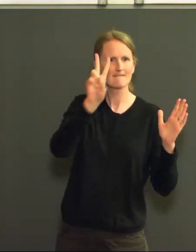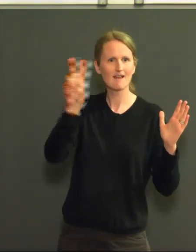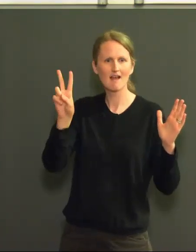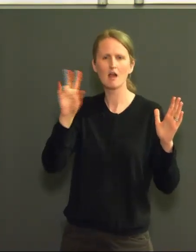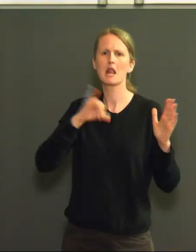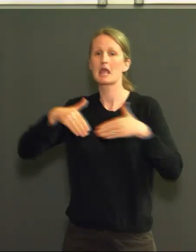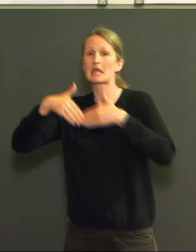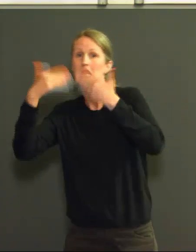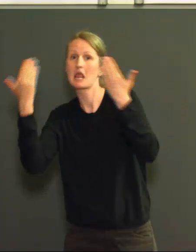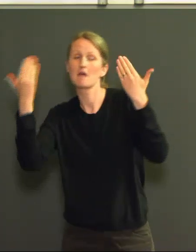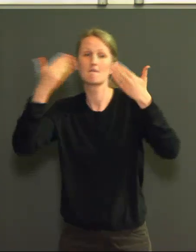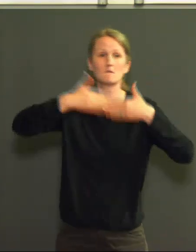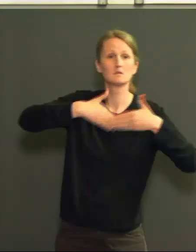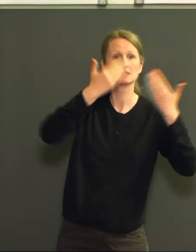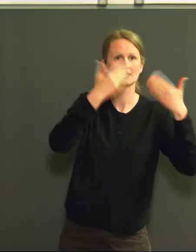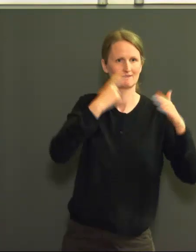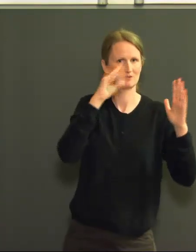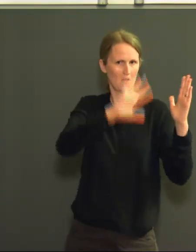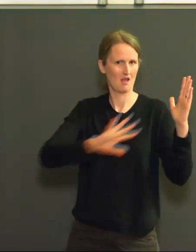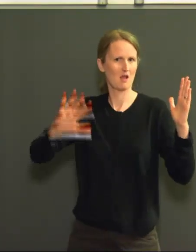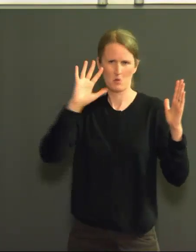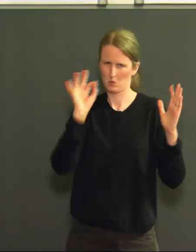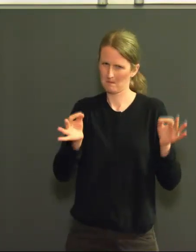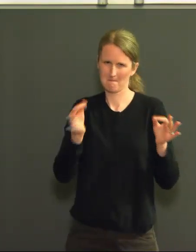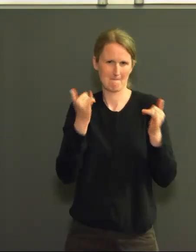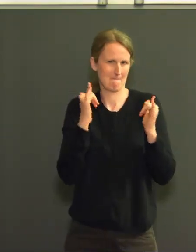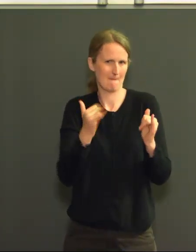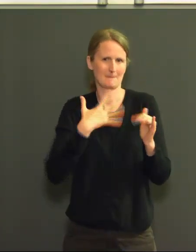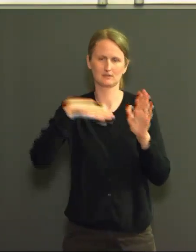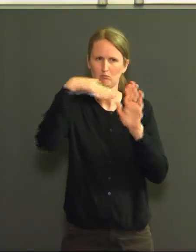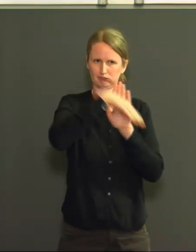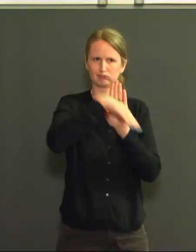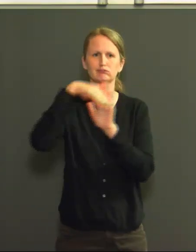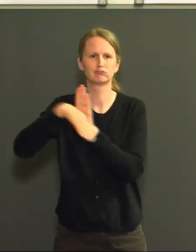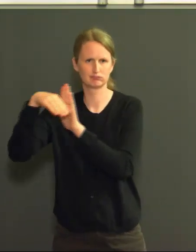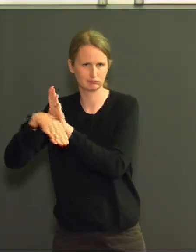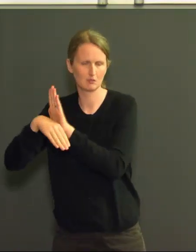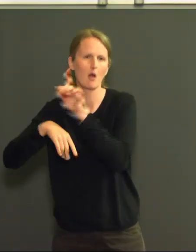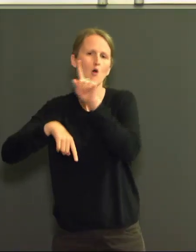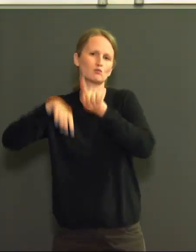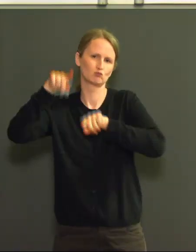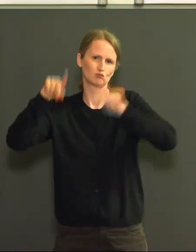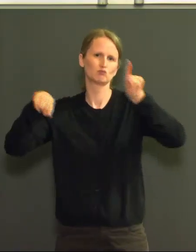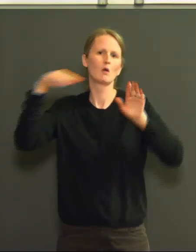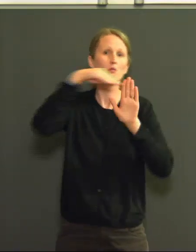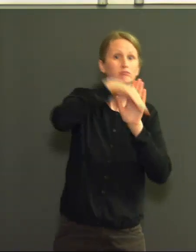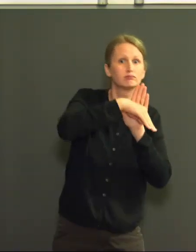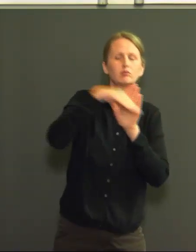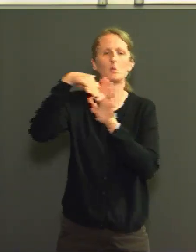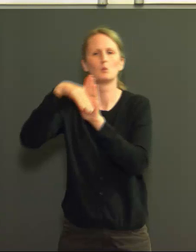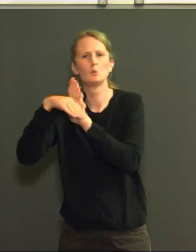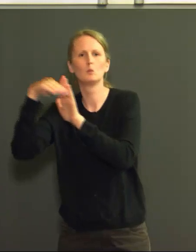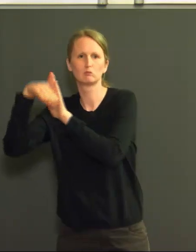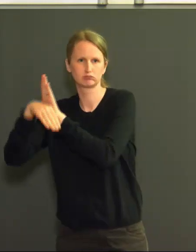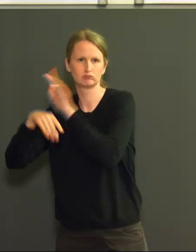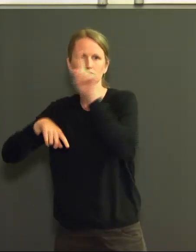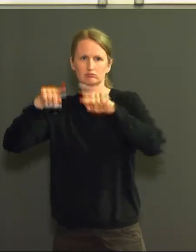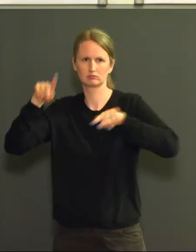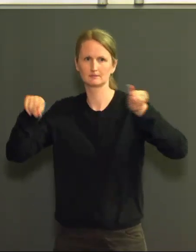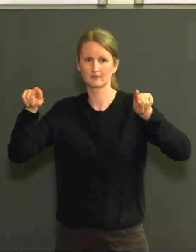toutes les provinces. Elle est variable quant à son intensité. La moins importante est dans le Brabant wallon avec moins 11%. La